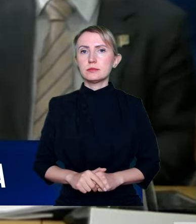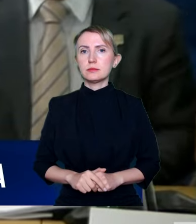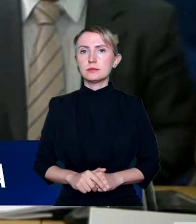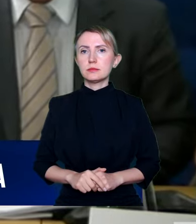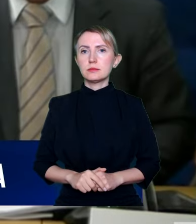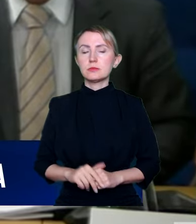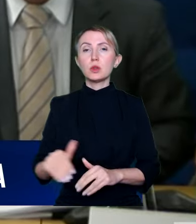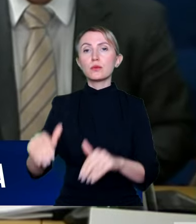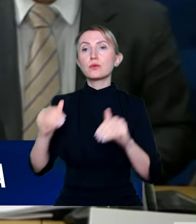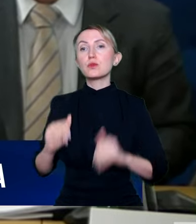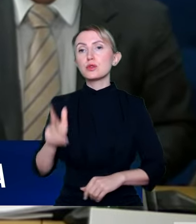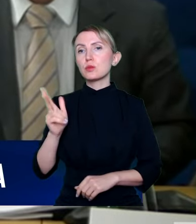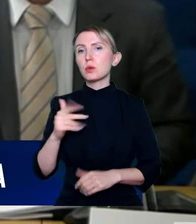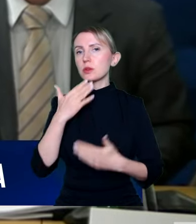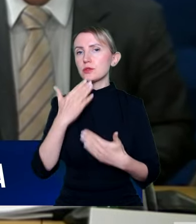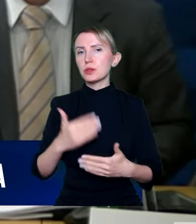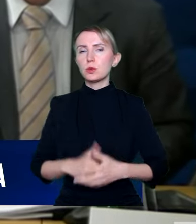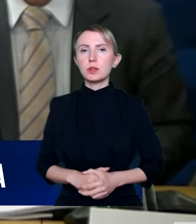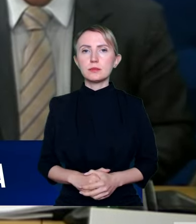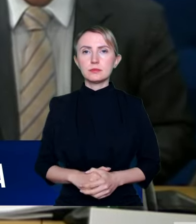Kto się wstrzymał? Dziękuję uprzejmie.